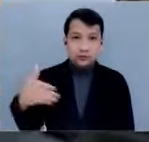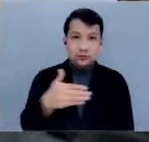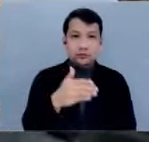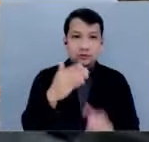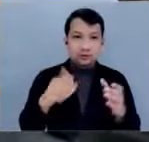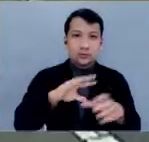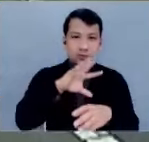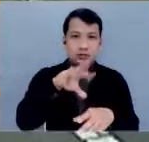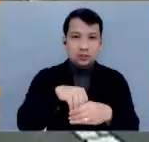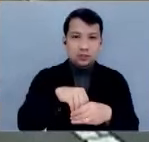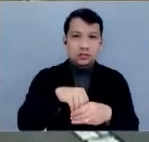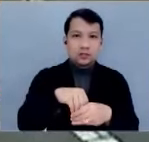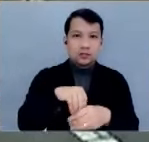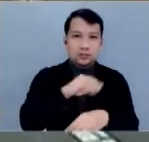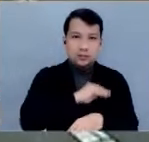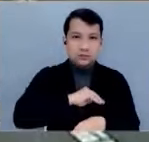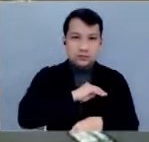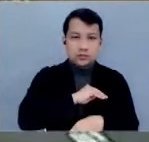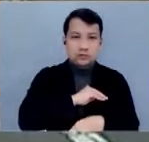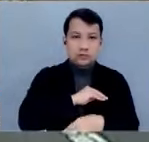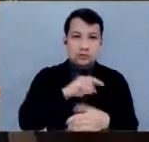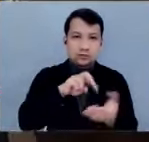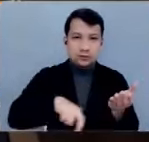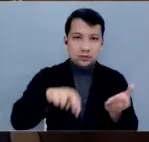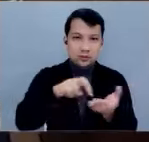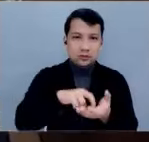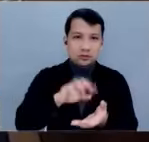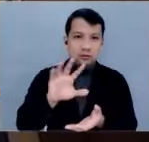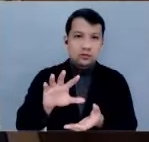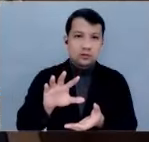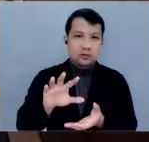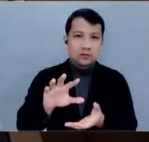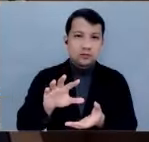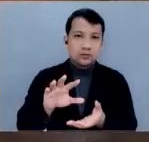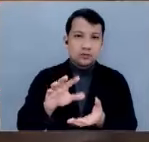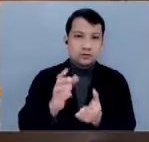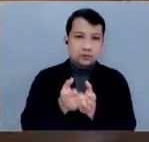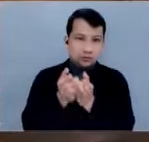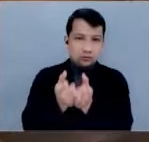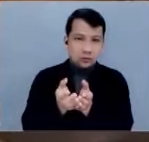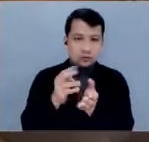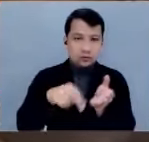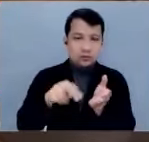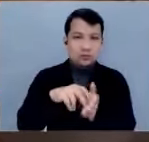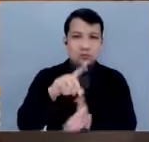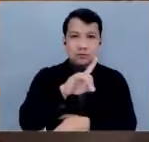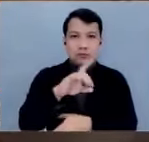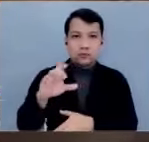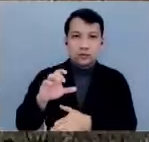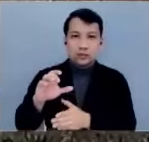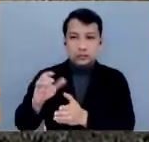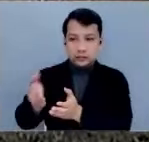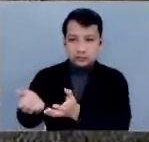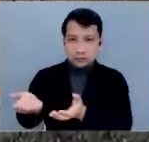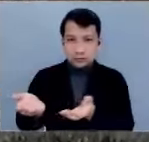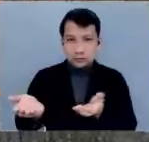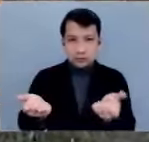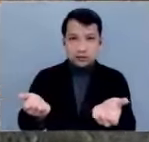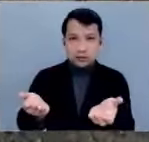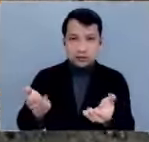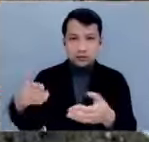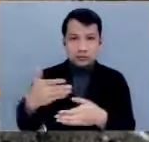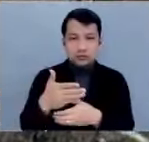sa civilian mission. Sasakay sila sa 5 commercial fishing vessel at sasamahan ng 100 maliliit na fishing boats. Kabilang